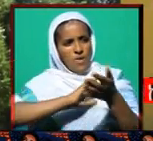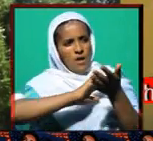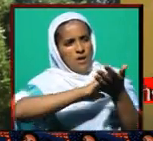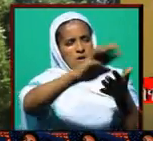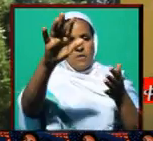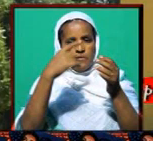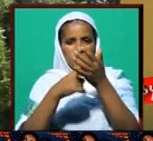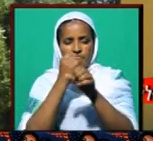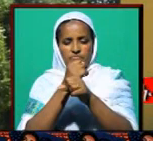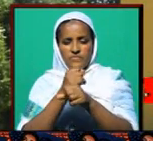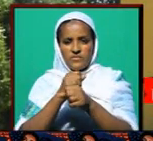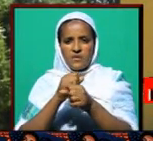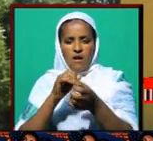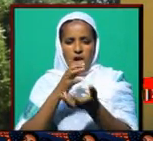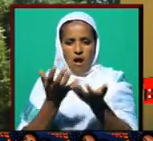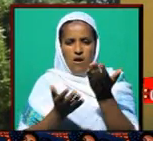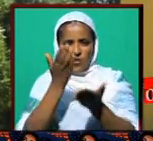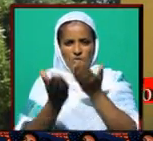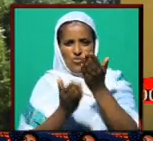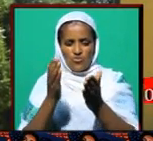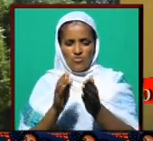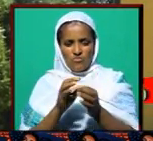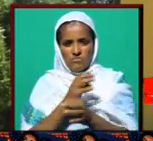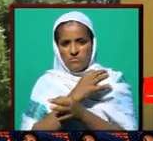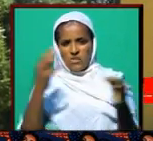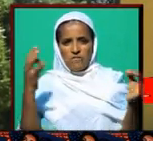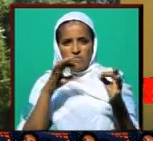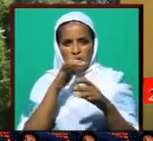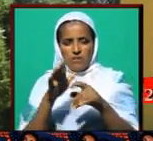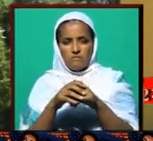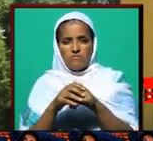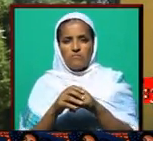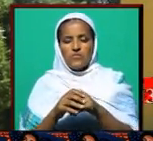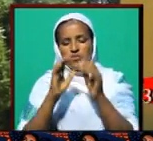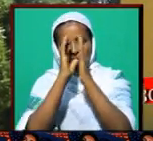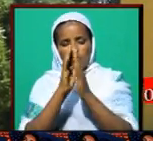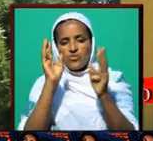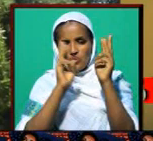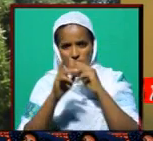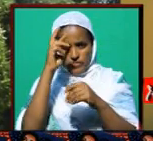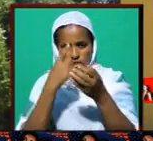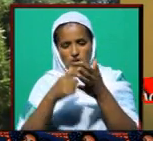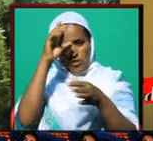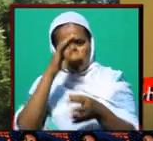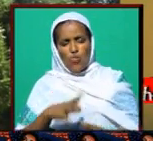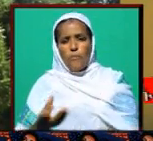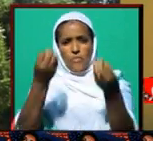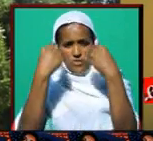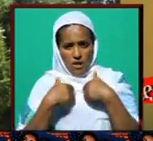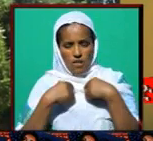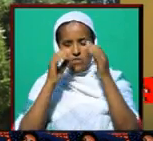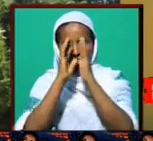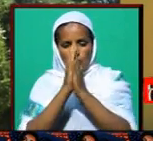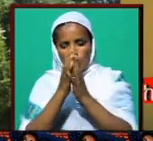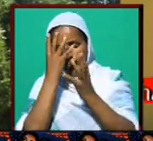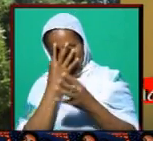ሰፊና ሜዳ ሆኖ እየተሰራ ድብልቅልቅ ያለ አገልግሎት እና ማስቀደስ ጸሎት